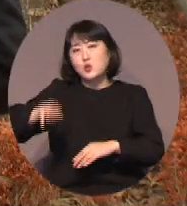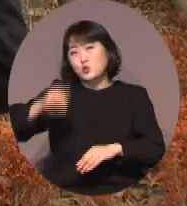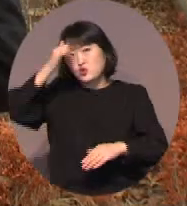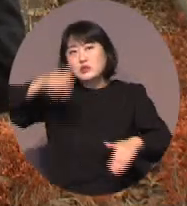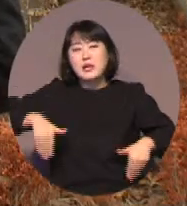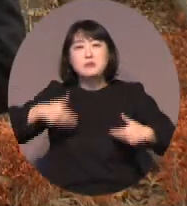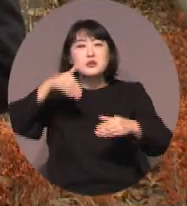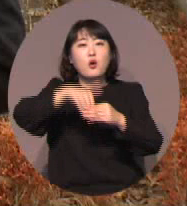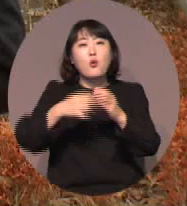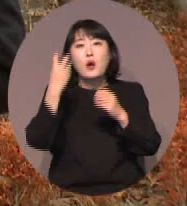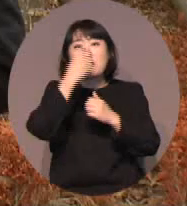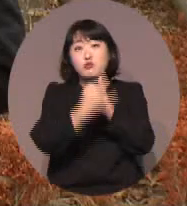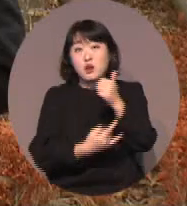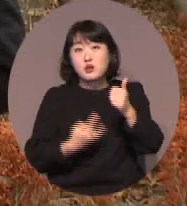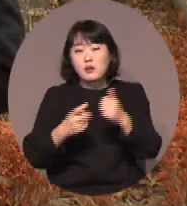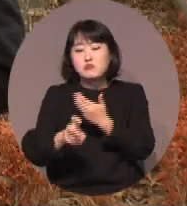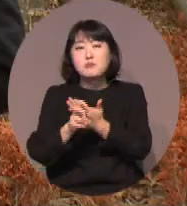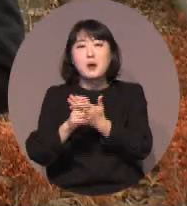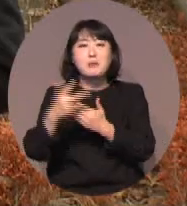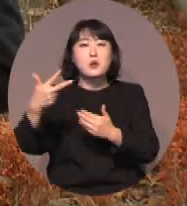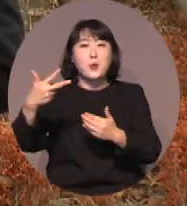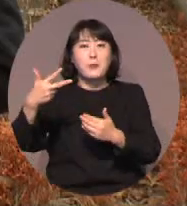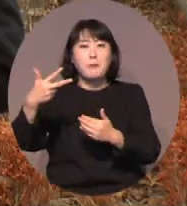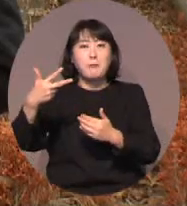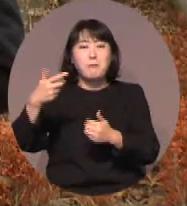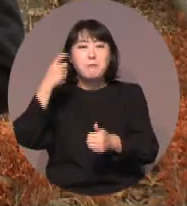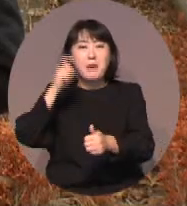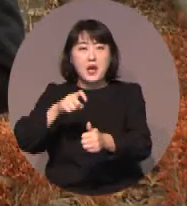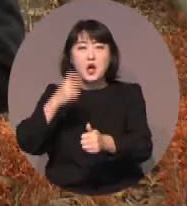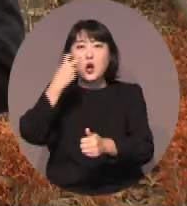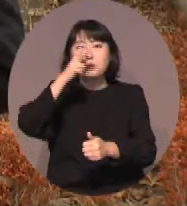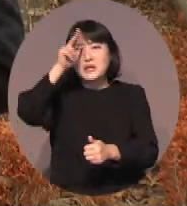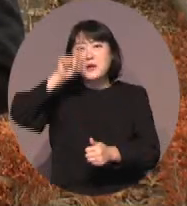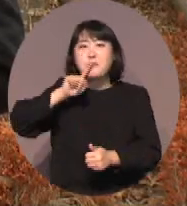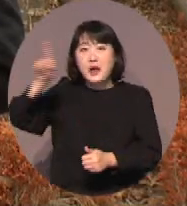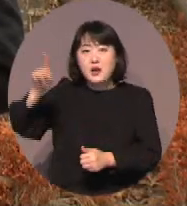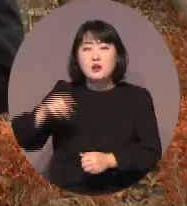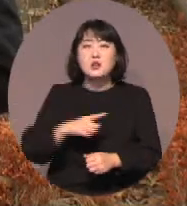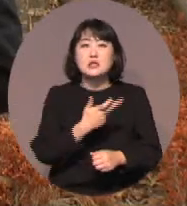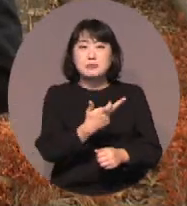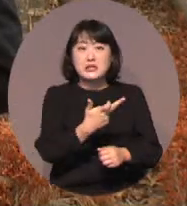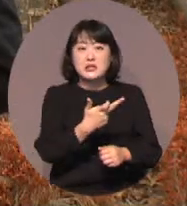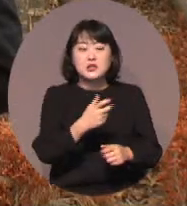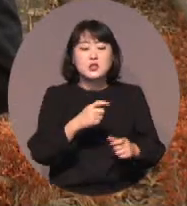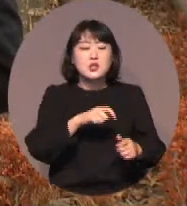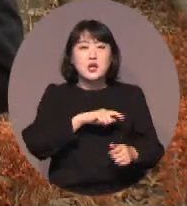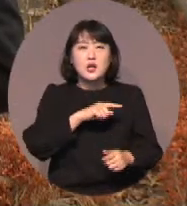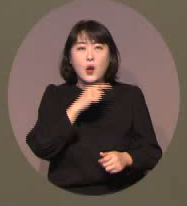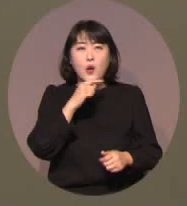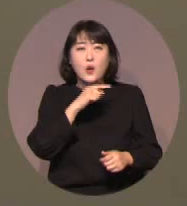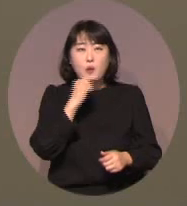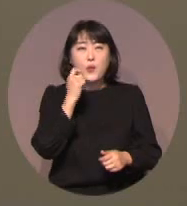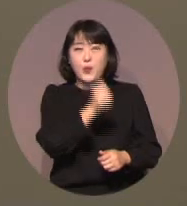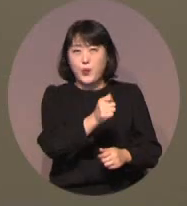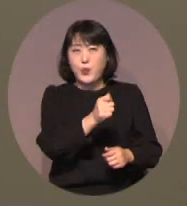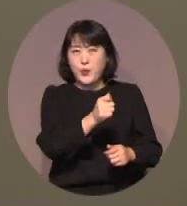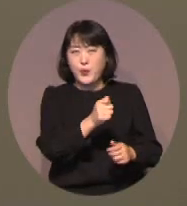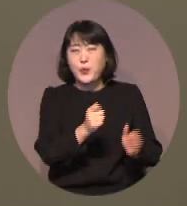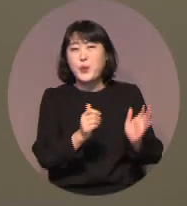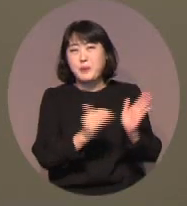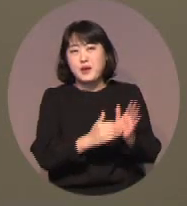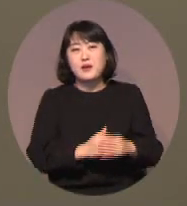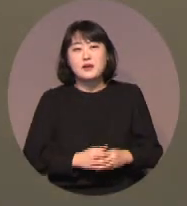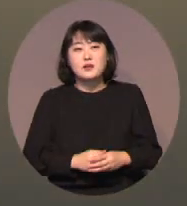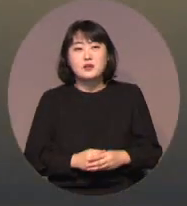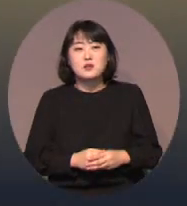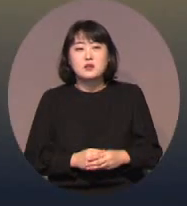선관위는 불법 선거 행위 7권을 적발해 경찰에 고발했고 17건은 경고 조치했습니다 주로